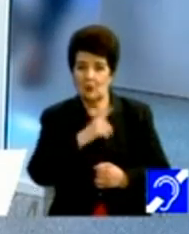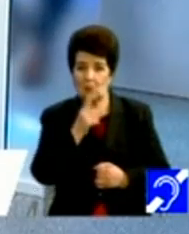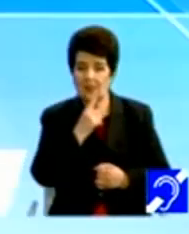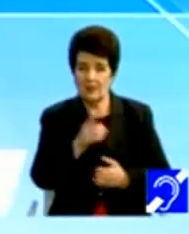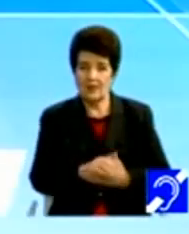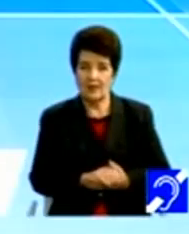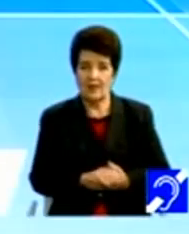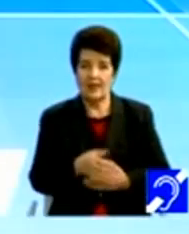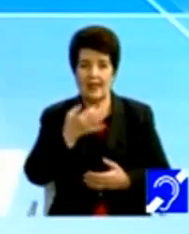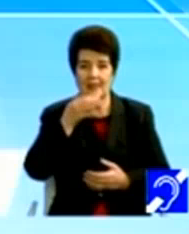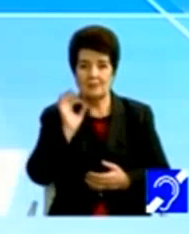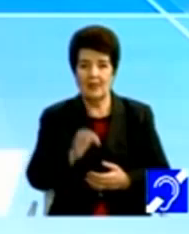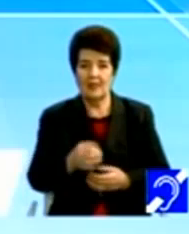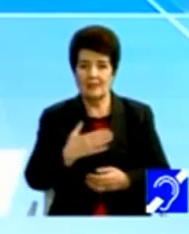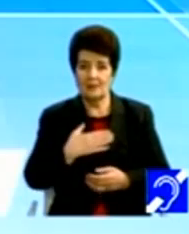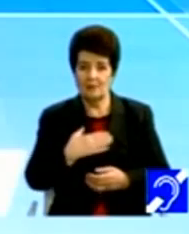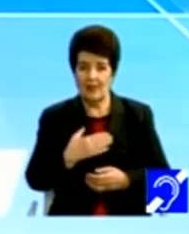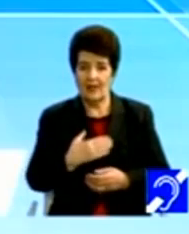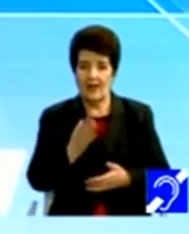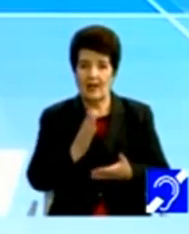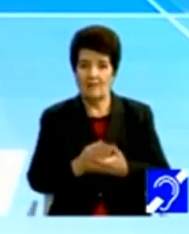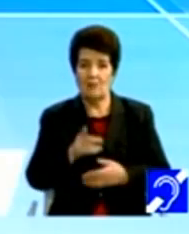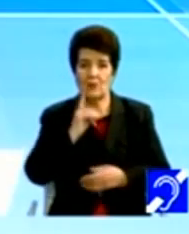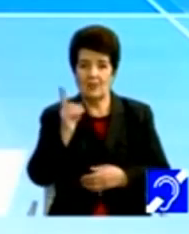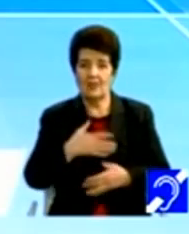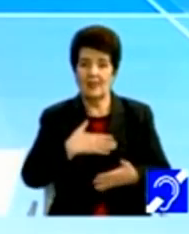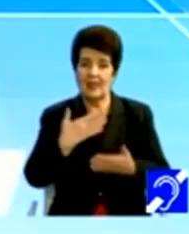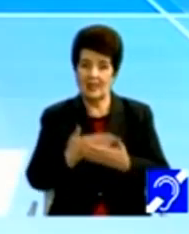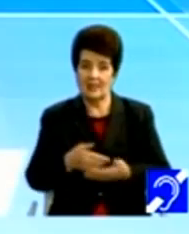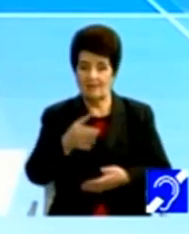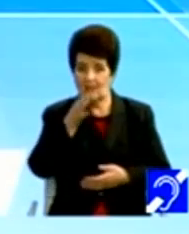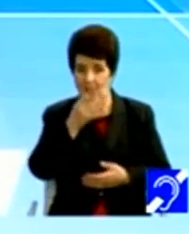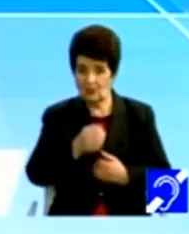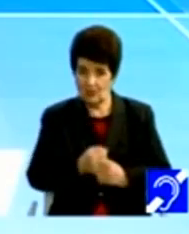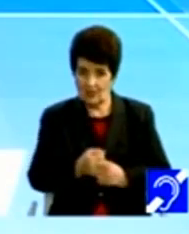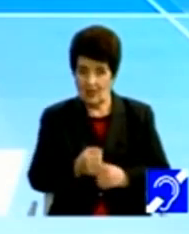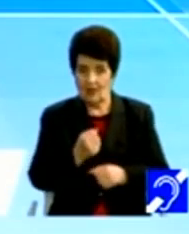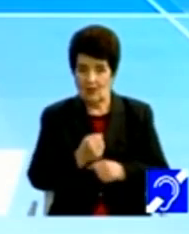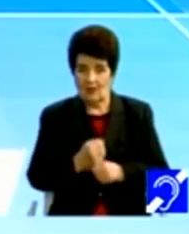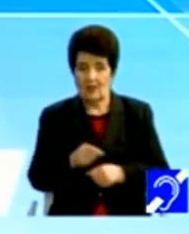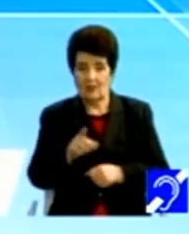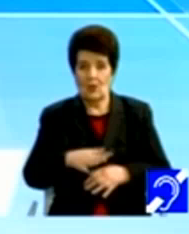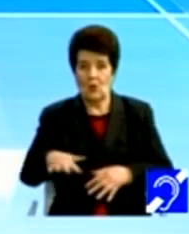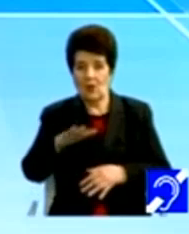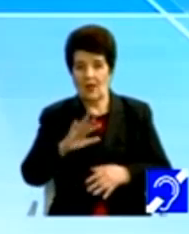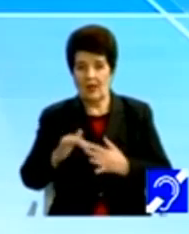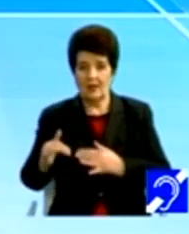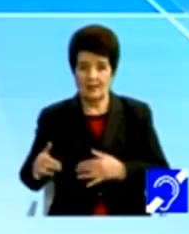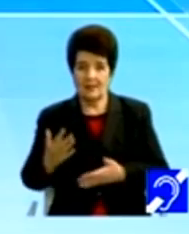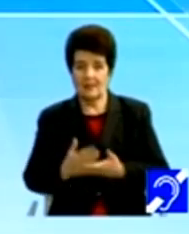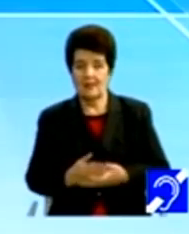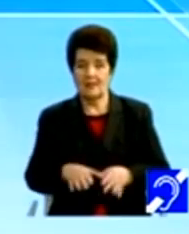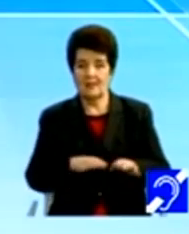Bun, experiența mea de ministru mi-a arătat că avem un tineret foarte activ în Chișinău și pe anumite segmente în localități, care se concentrează